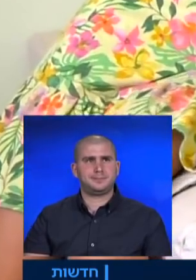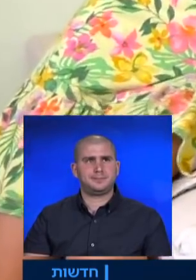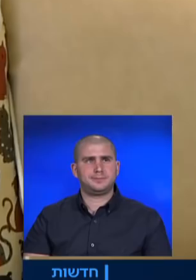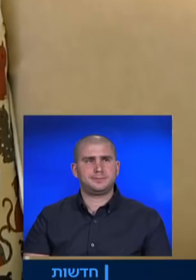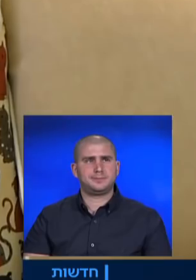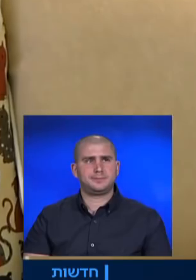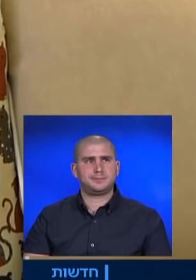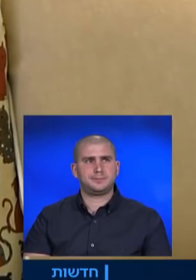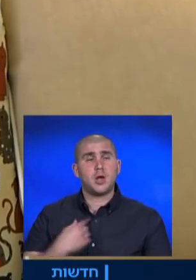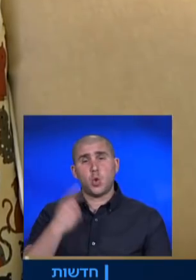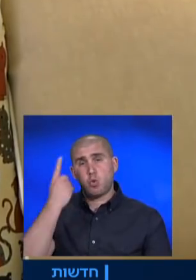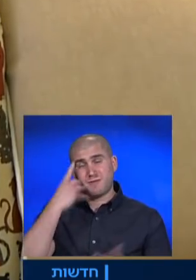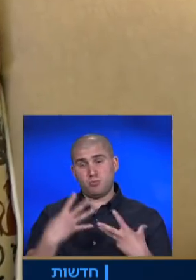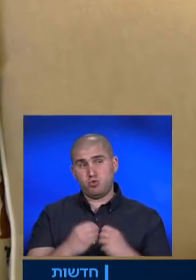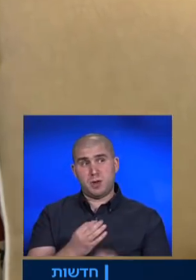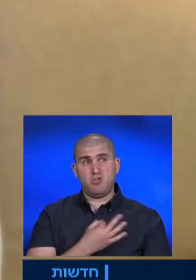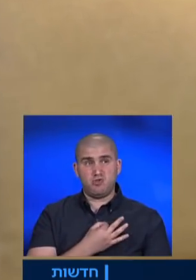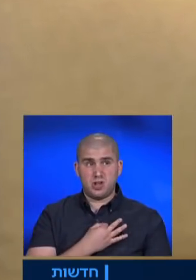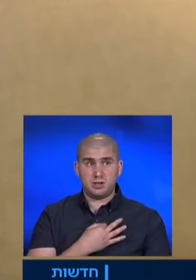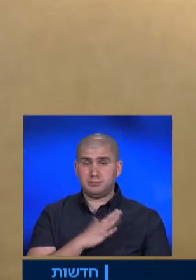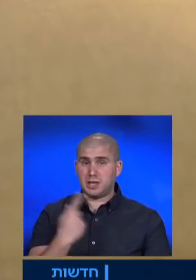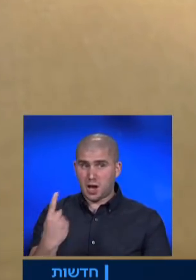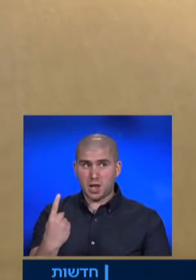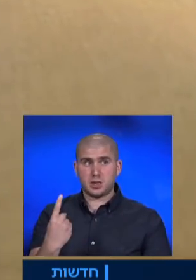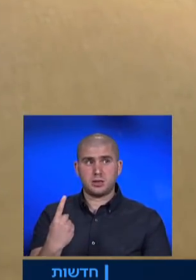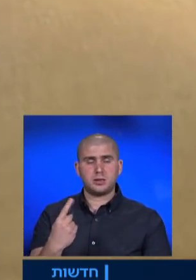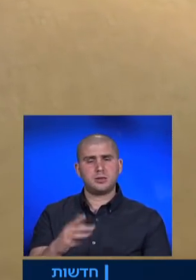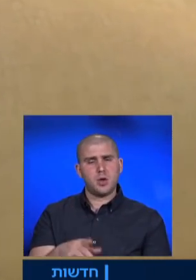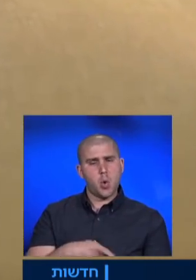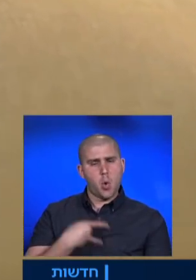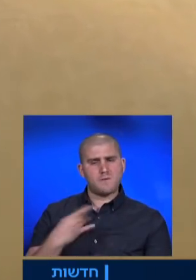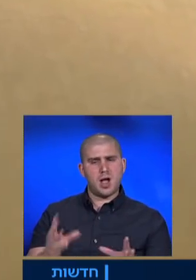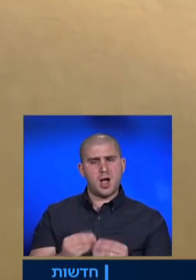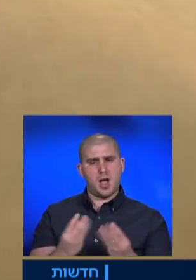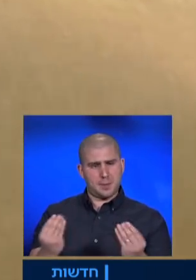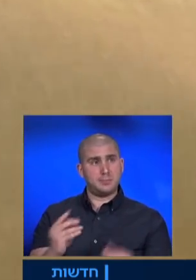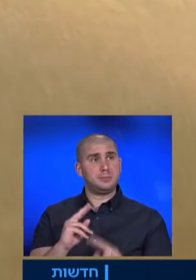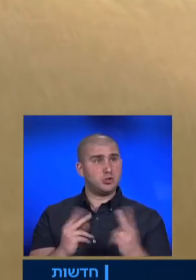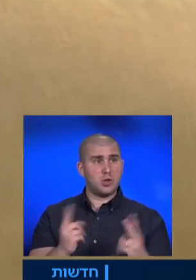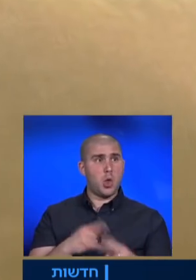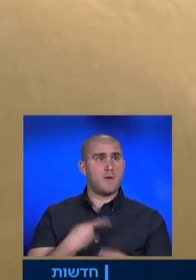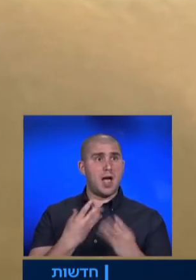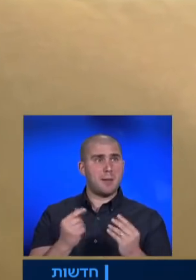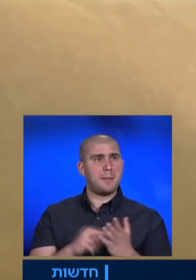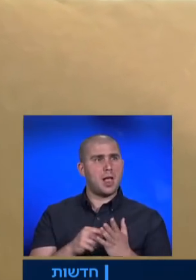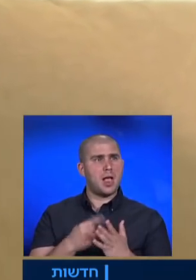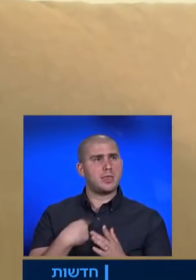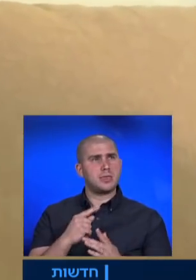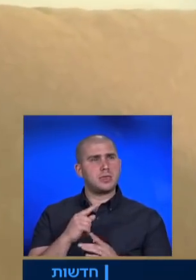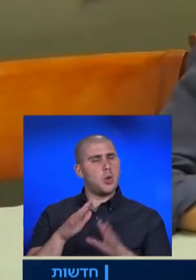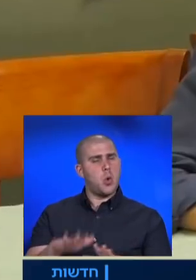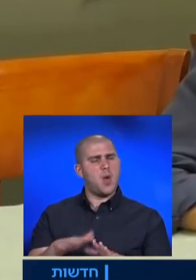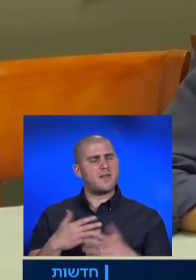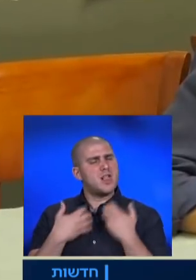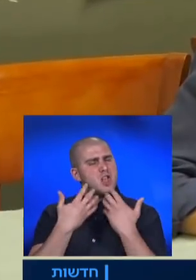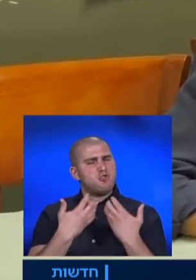אני חושבת שהמשפחה שלי מצד אחד חובה איתי המון, עד שאני לא חובה איתי המון כי אני לא אוהבת